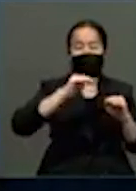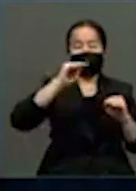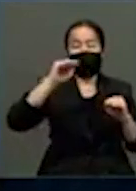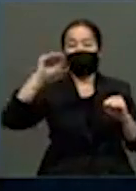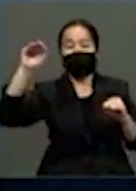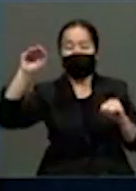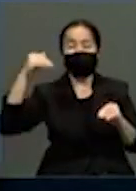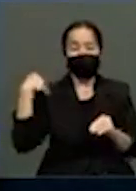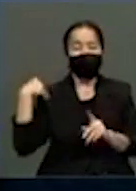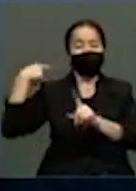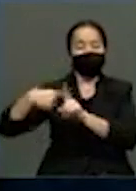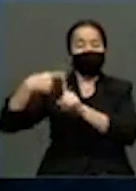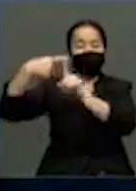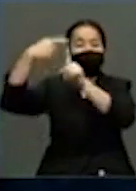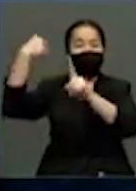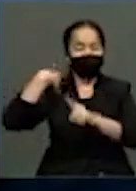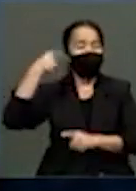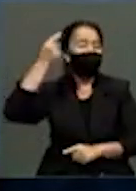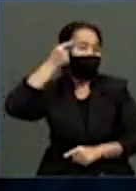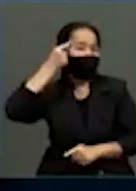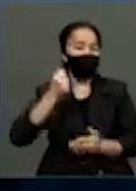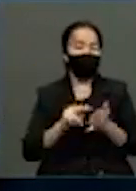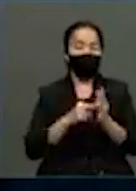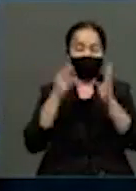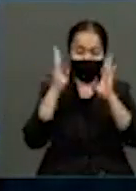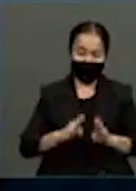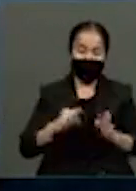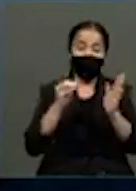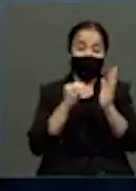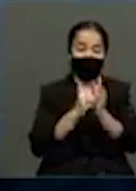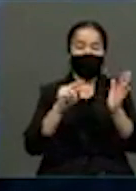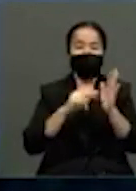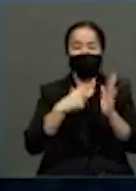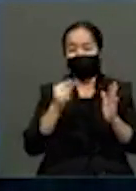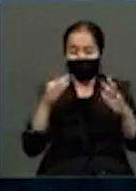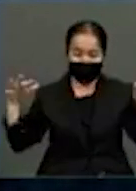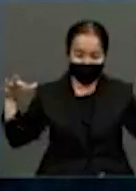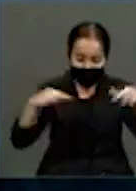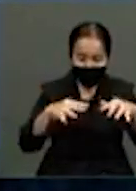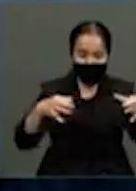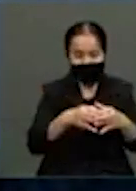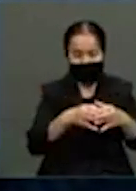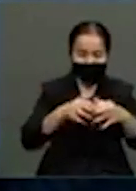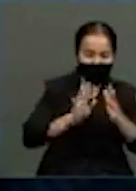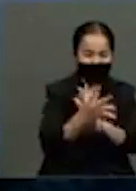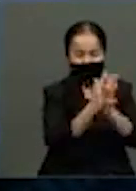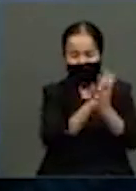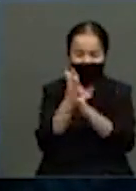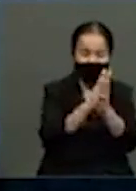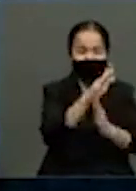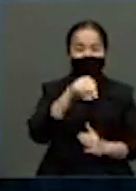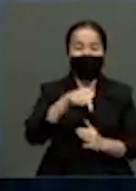โอกาสที่จะเพิ่มขึ้นได้เพราะว่าลักษณะของคนกรุงเทพก็อยู่อย่างแออัดอย่างที่ว่านะครับก็ทำให้ตรงนี้ขึ้นมาเกิดการระบาดขึ้นม